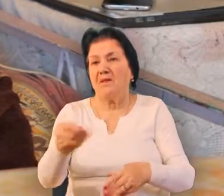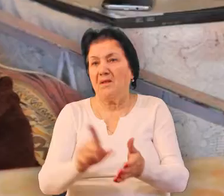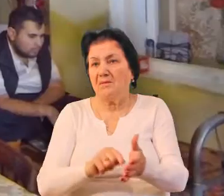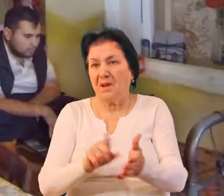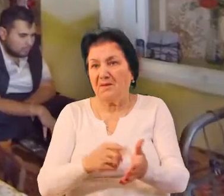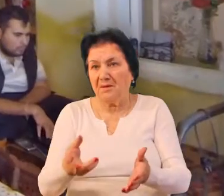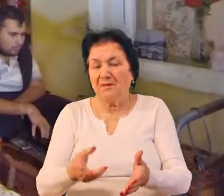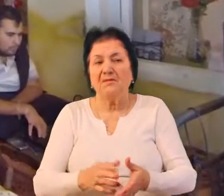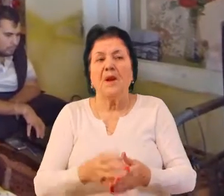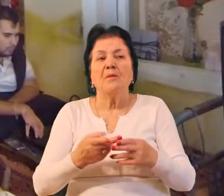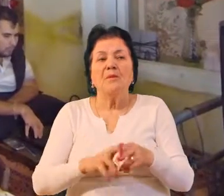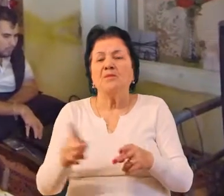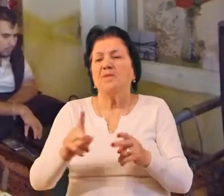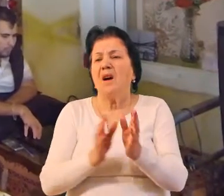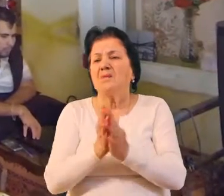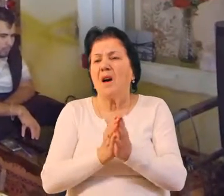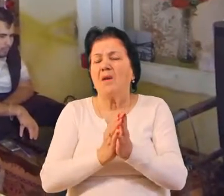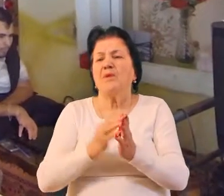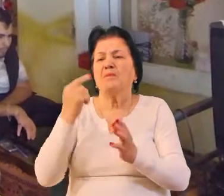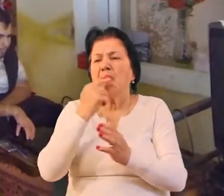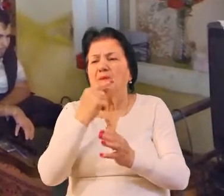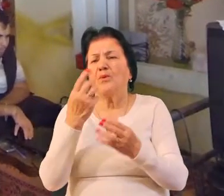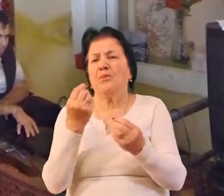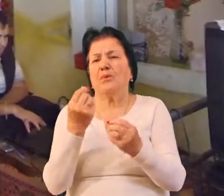67 manat heç mənim sabun paraşüt pulum eləmir.